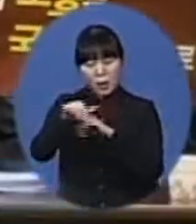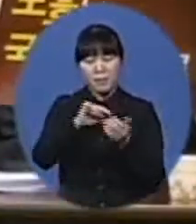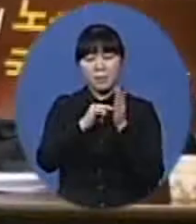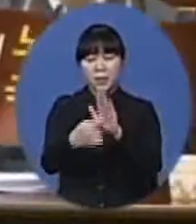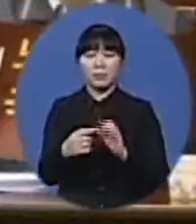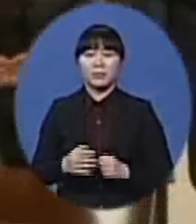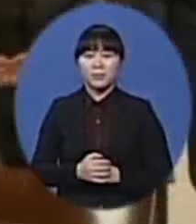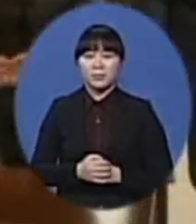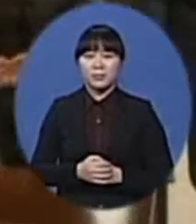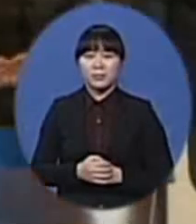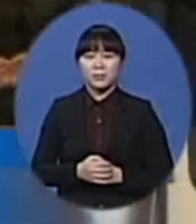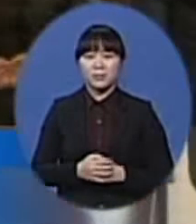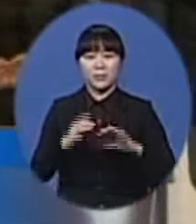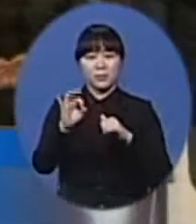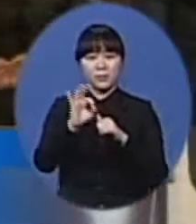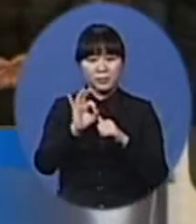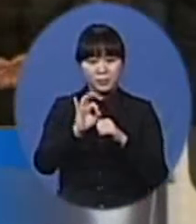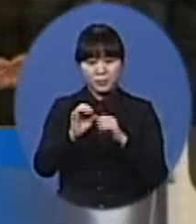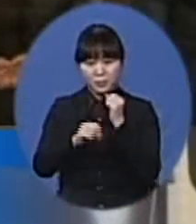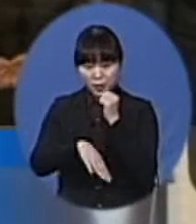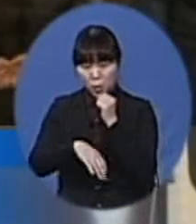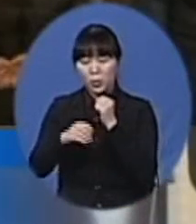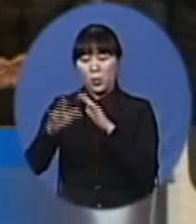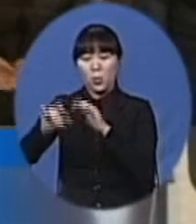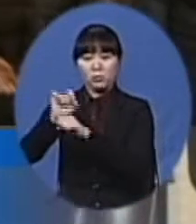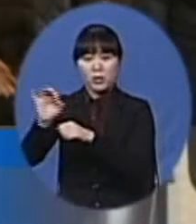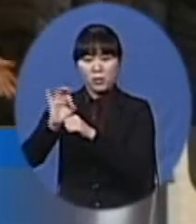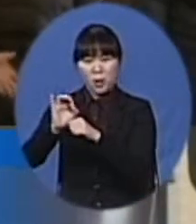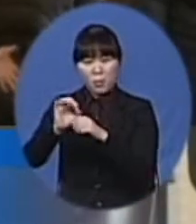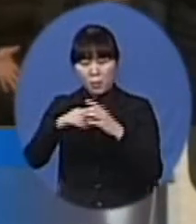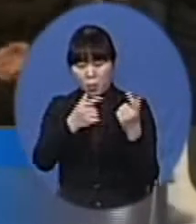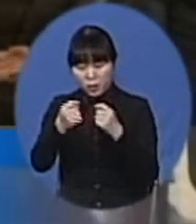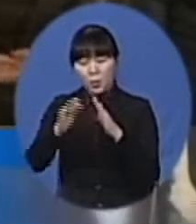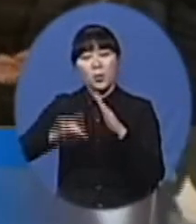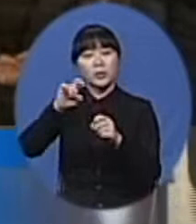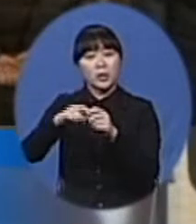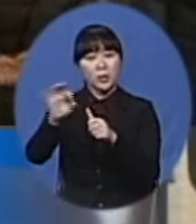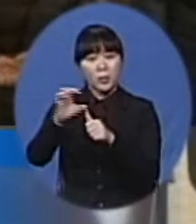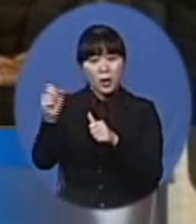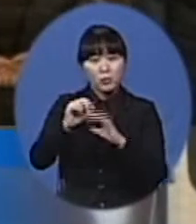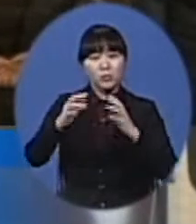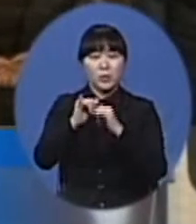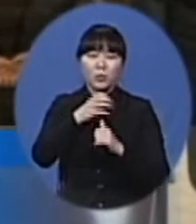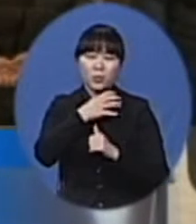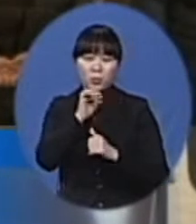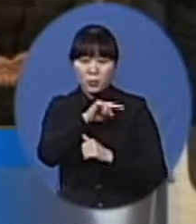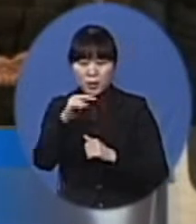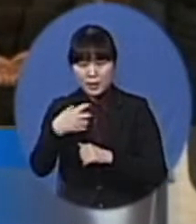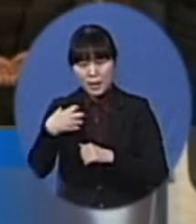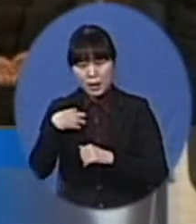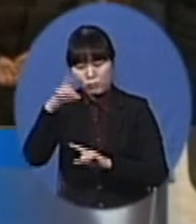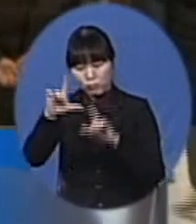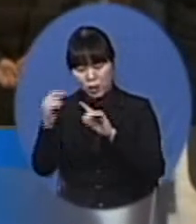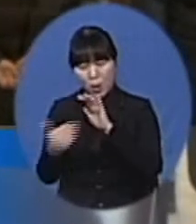강조했습니다. 국민연금, 기초연금, 공무원연금을 포함한 공적연금을 통해서 국민의 노후를 책임지는 그런 구조를 만들어야